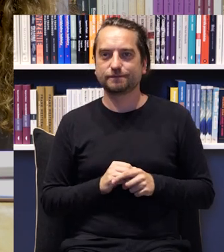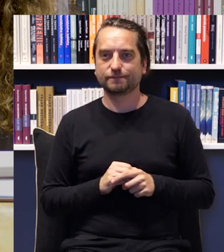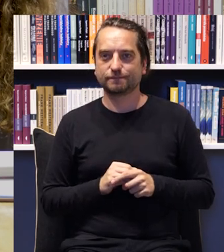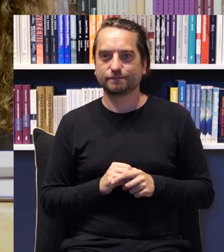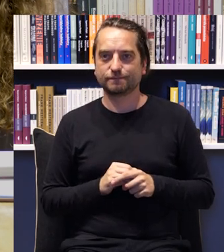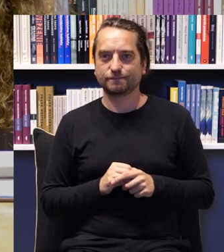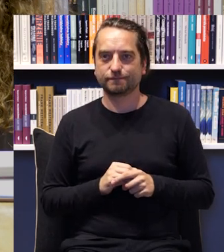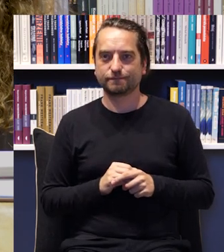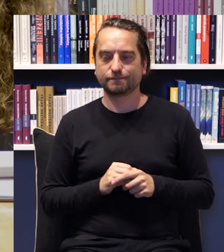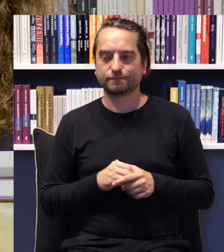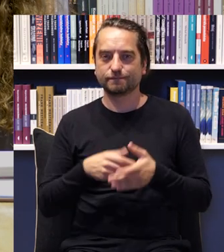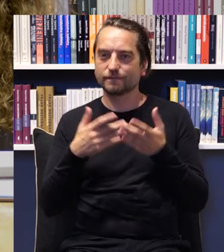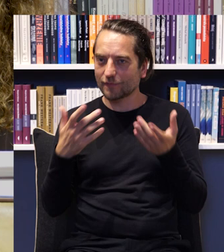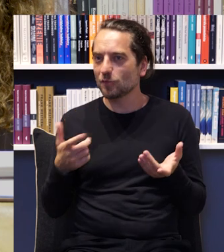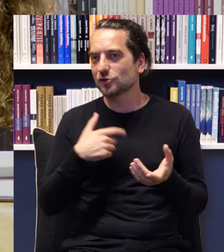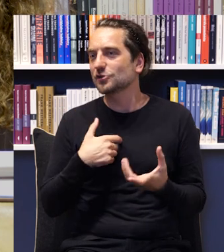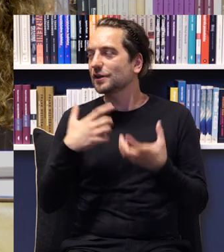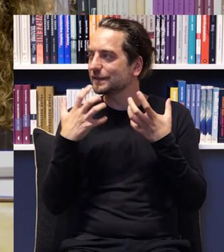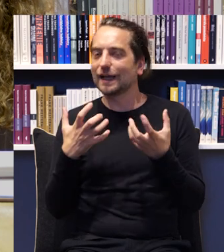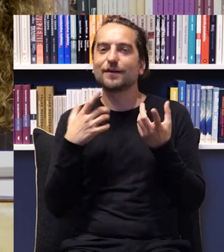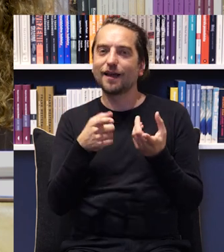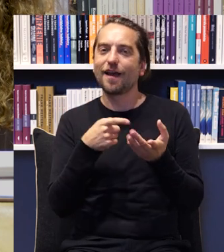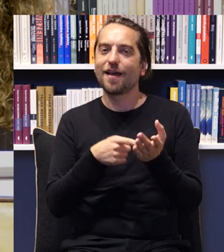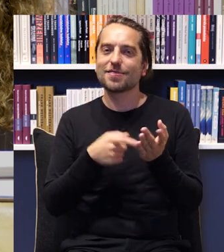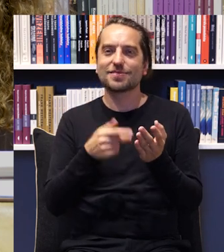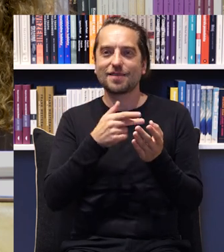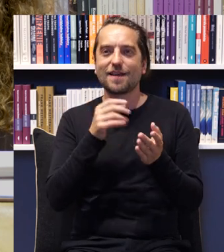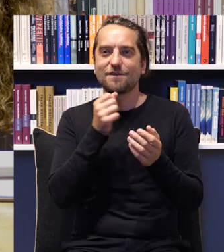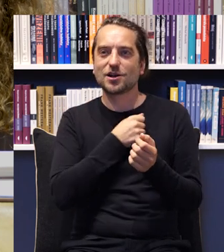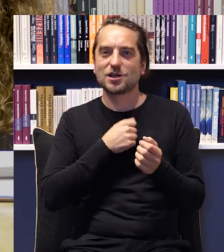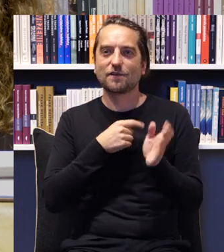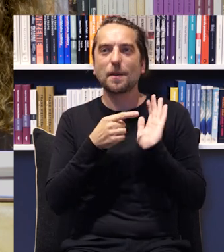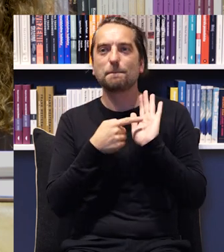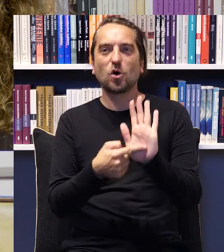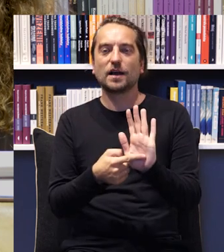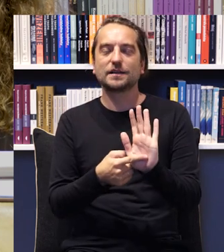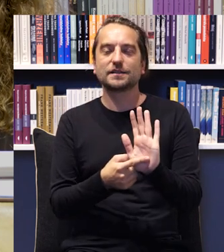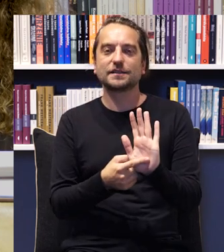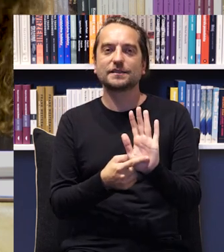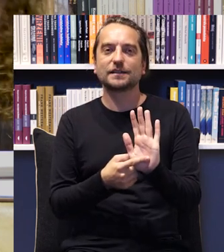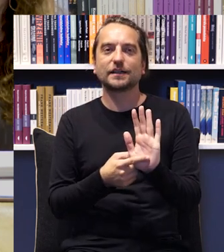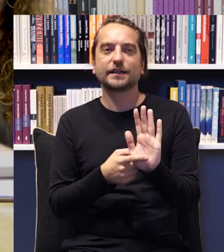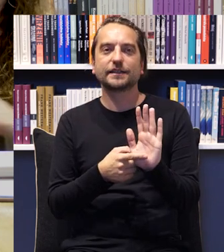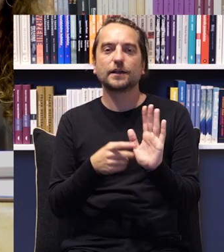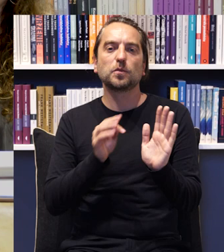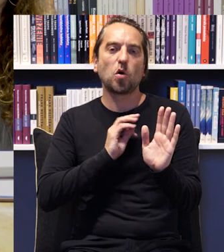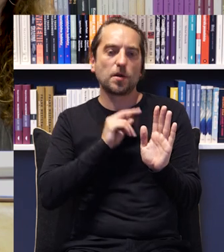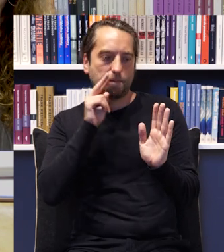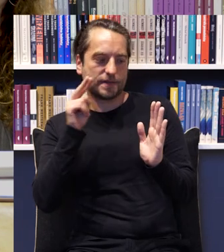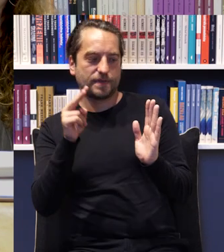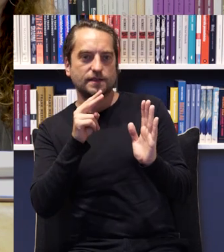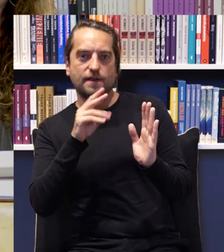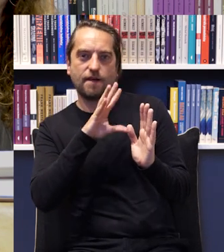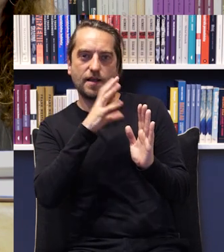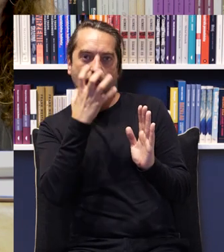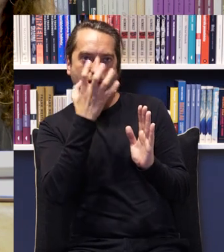czy może tak, czy może też właśnie chciałam tę Warszawę pokazać tak, jak ja ją trochę widzę,